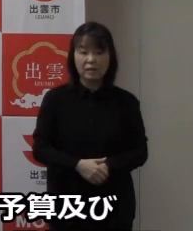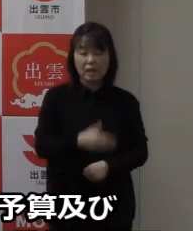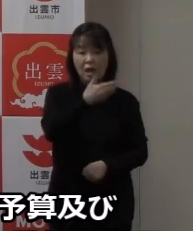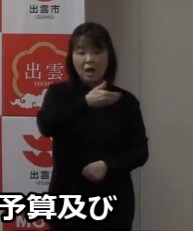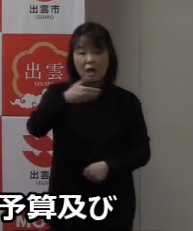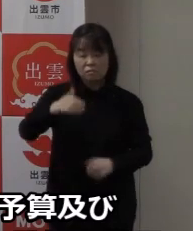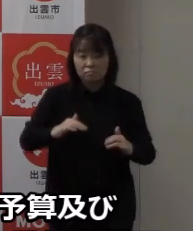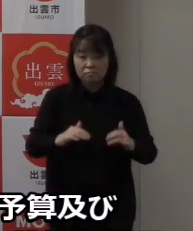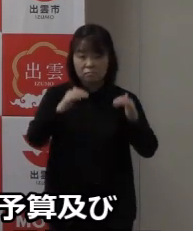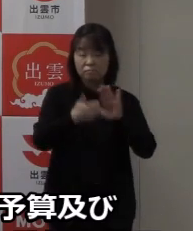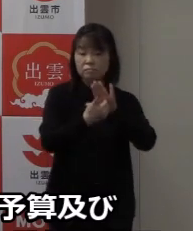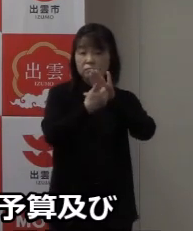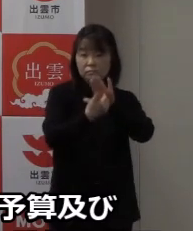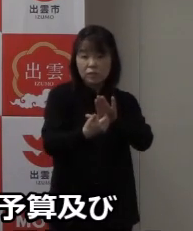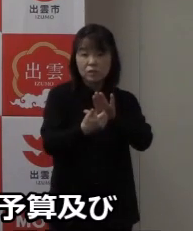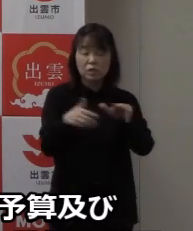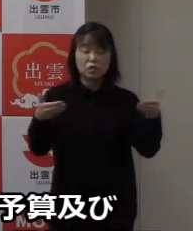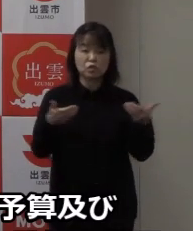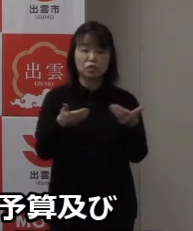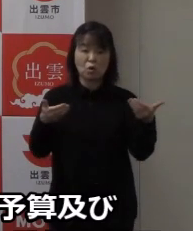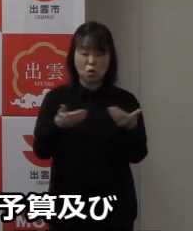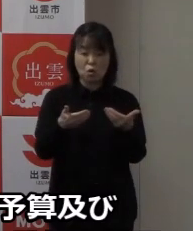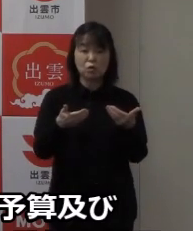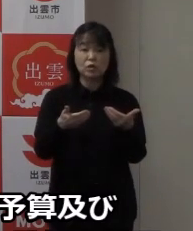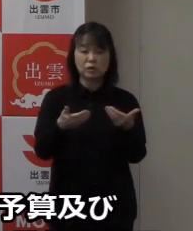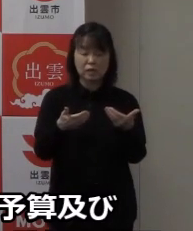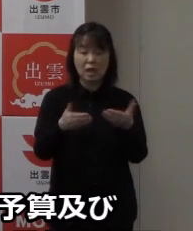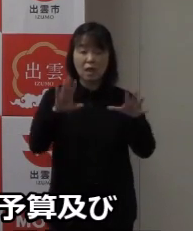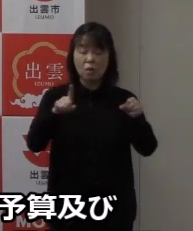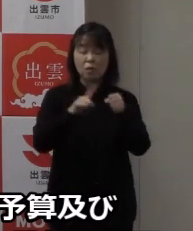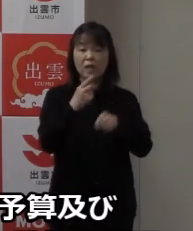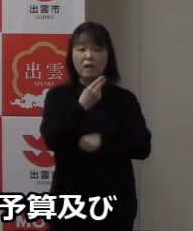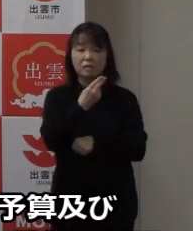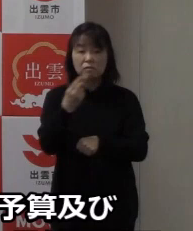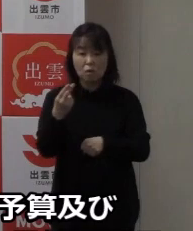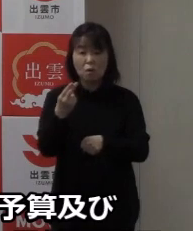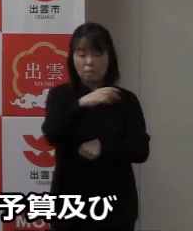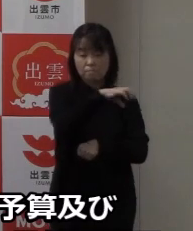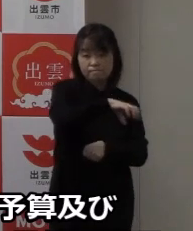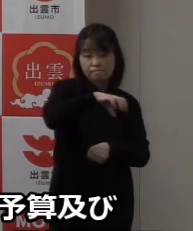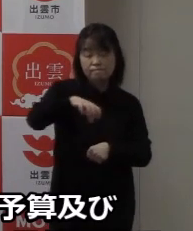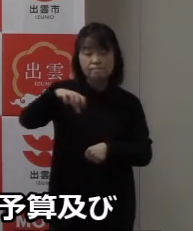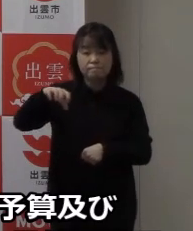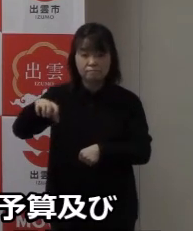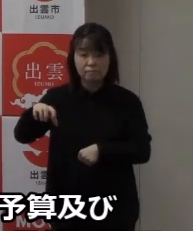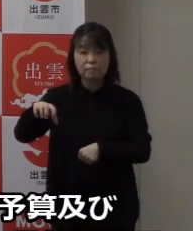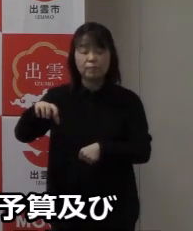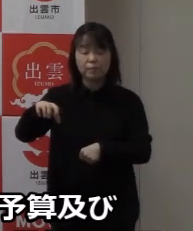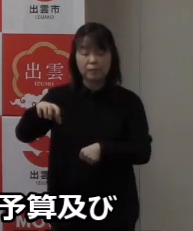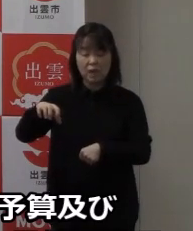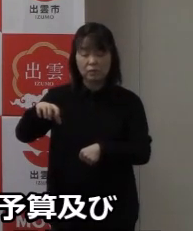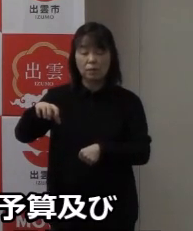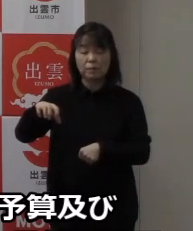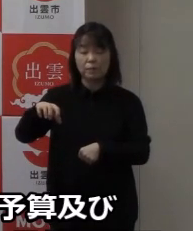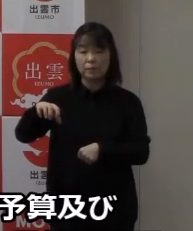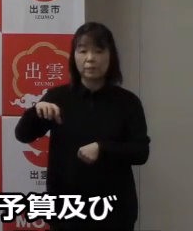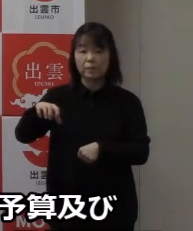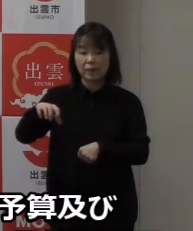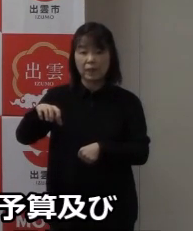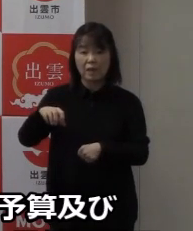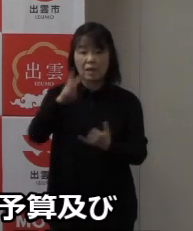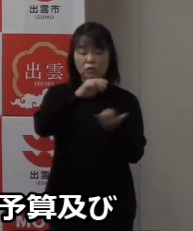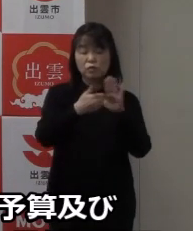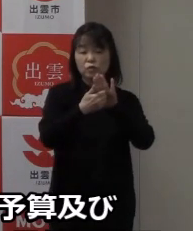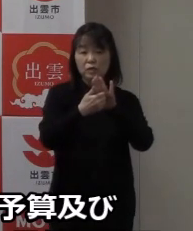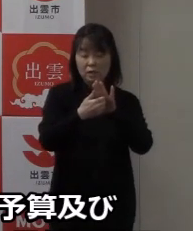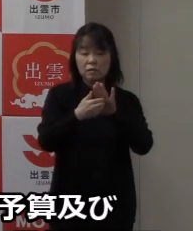対策事業ということで、今年度3カ所ですね、3地区で水害